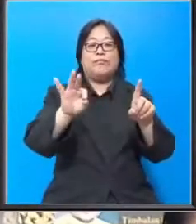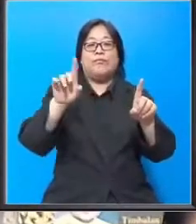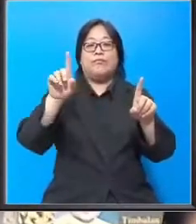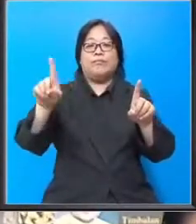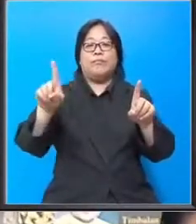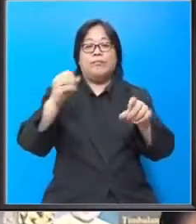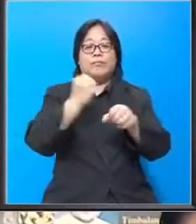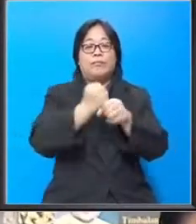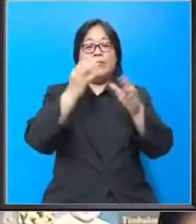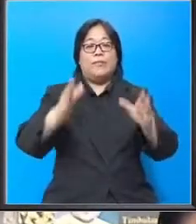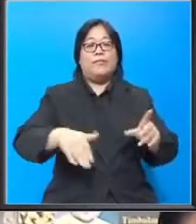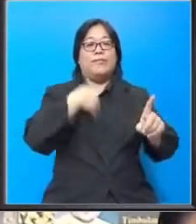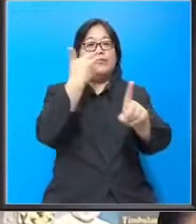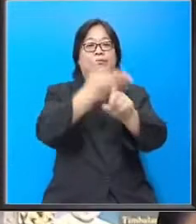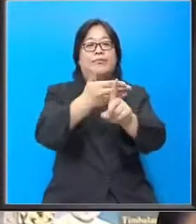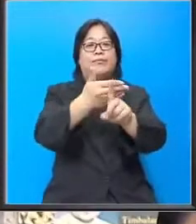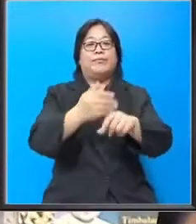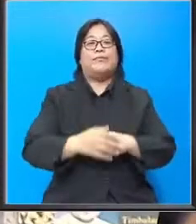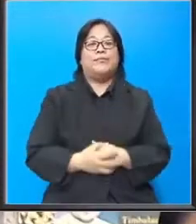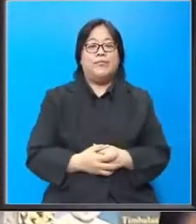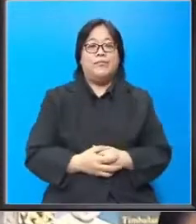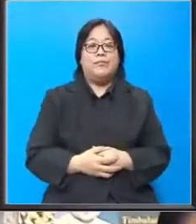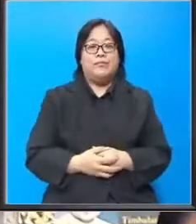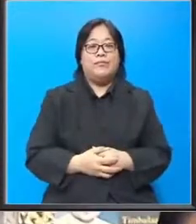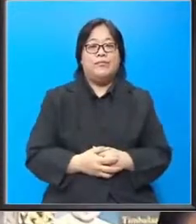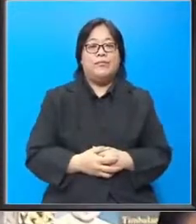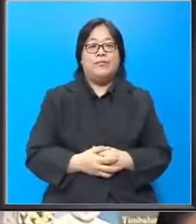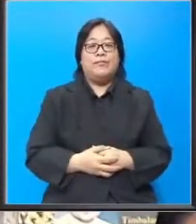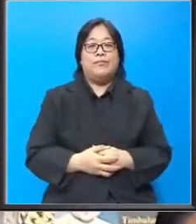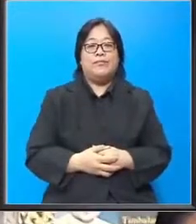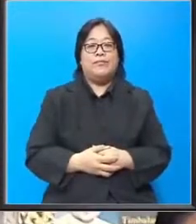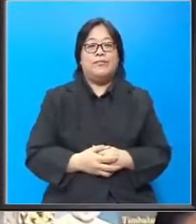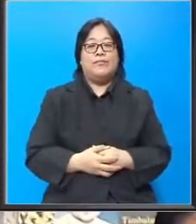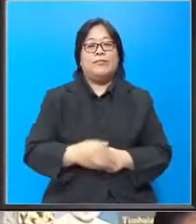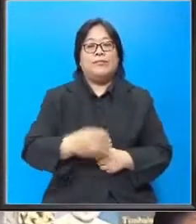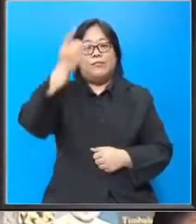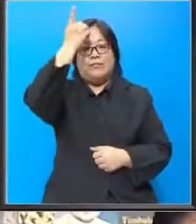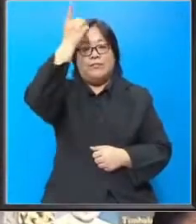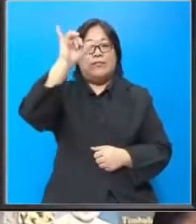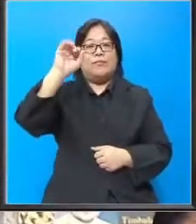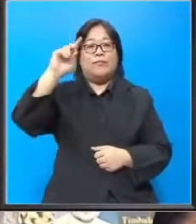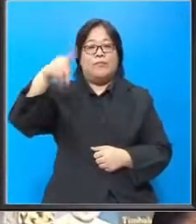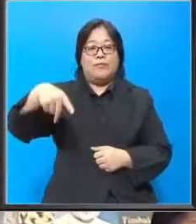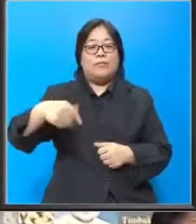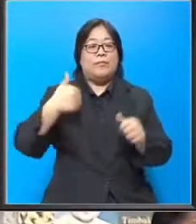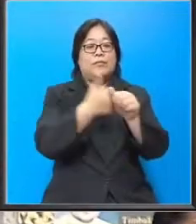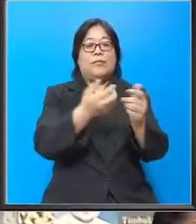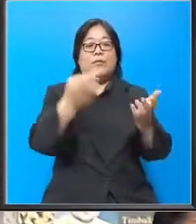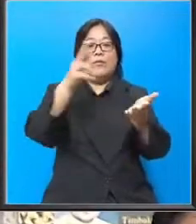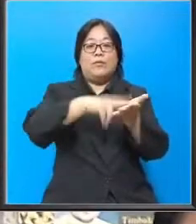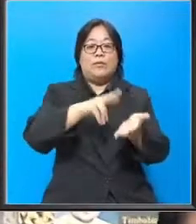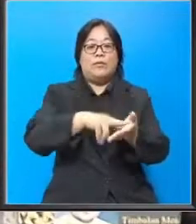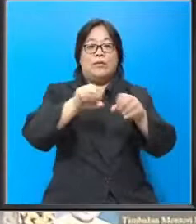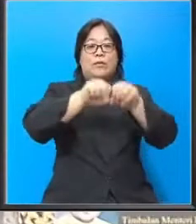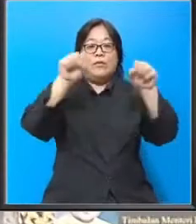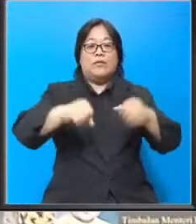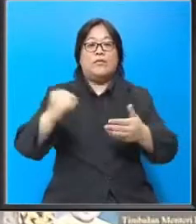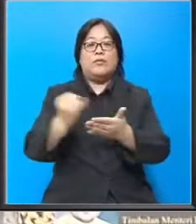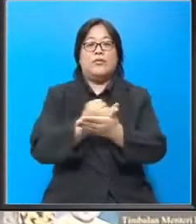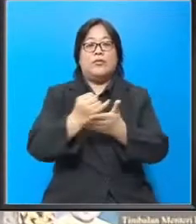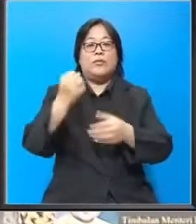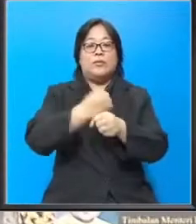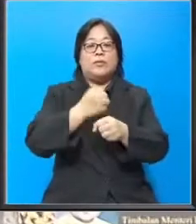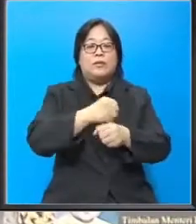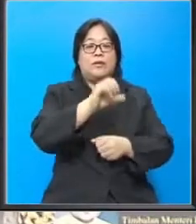1861 pekerja telah dibentuk ikan pekerja tetua berdasarkan record system insured